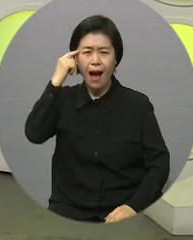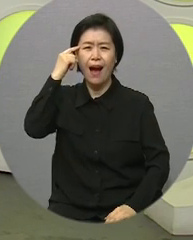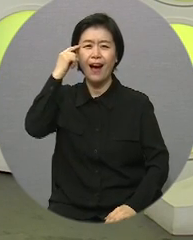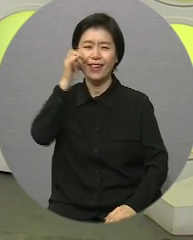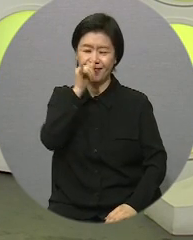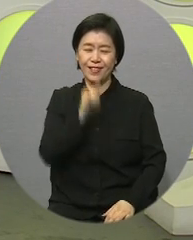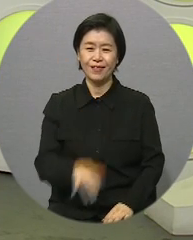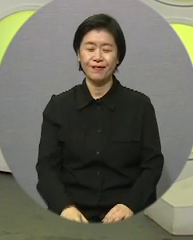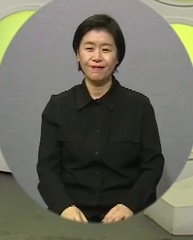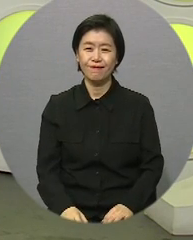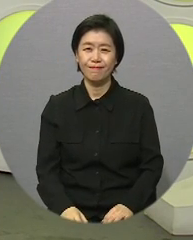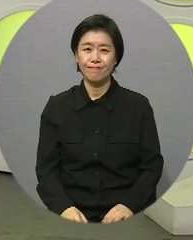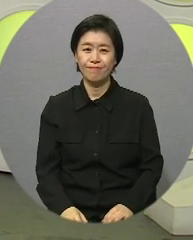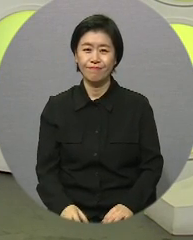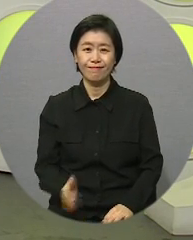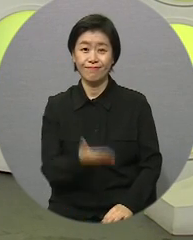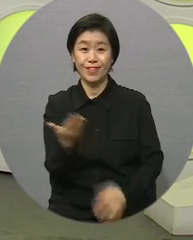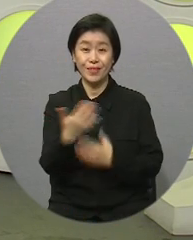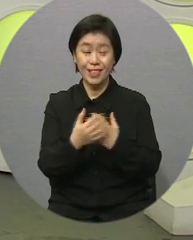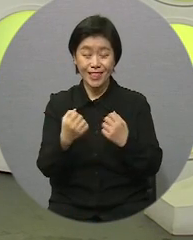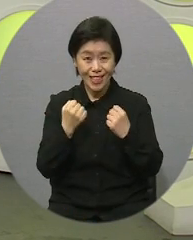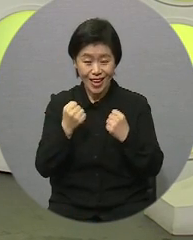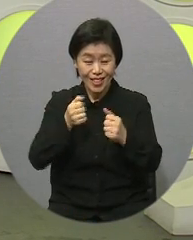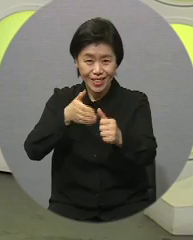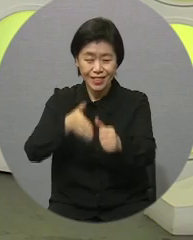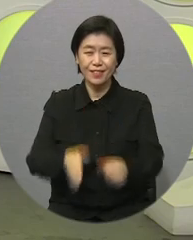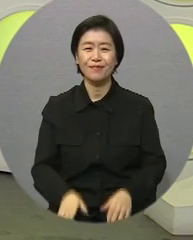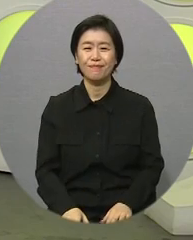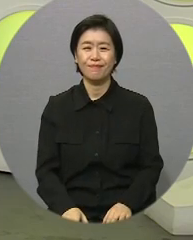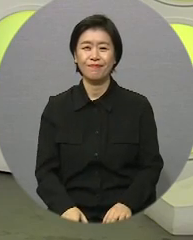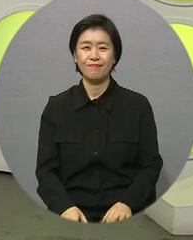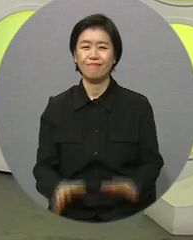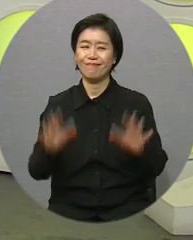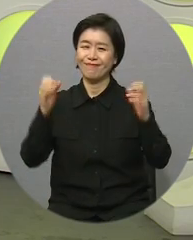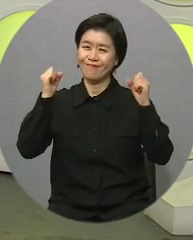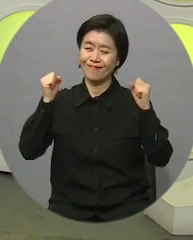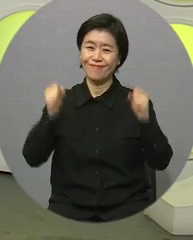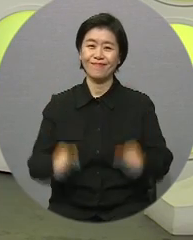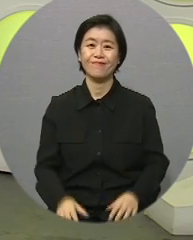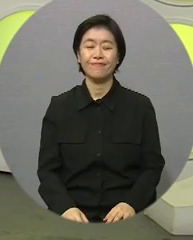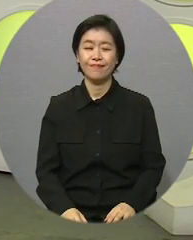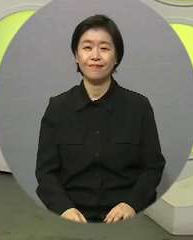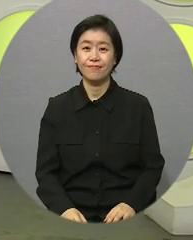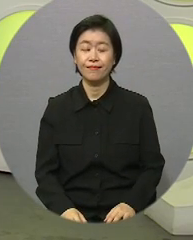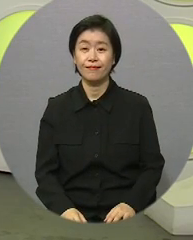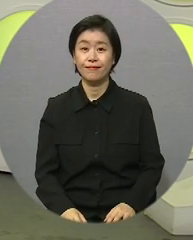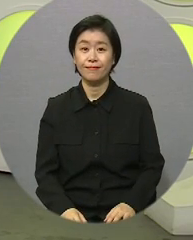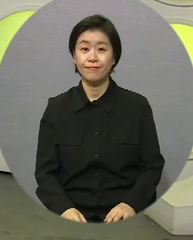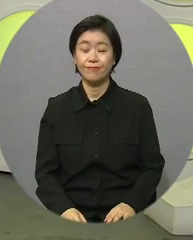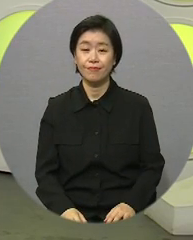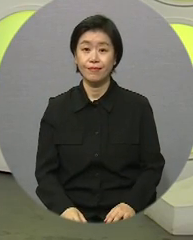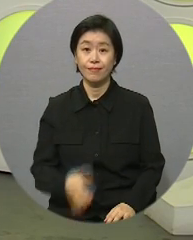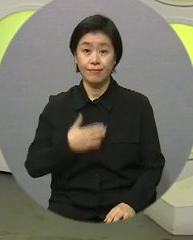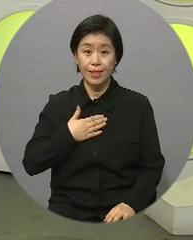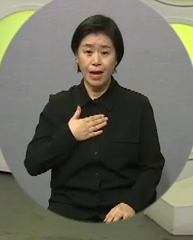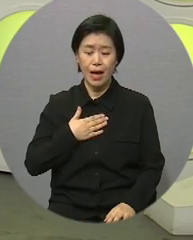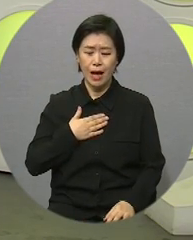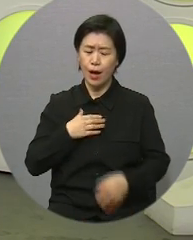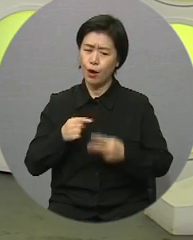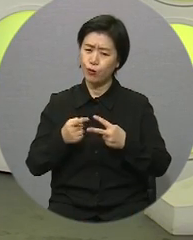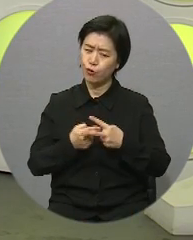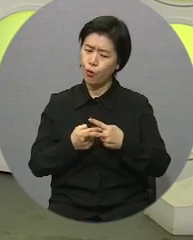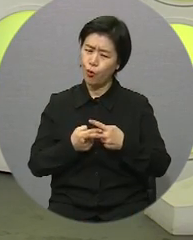나는군요 여러분 건강하십시오네네 화이팅입니다 아니 저도 이게 초등학교